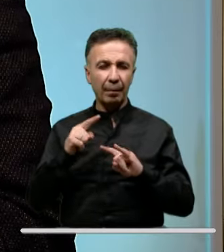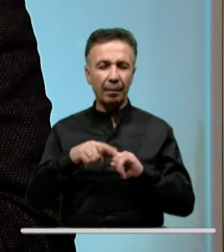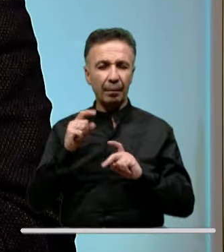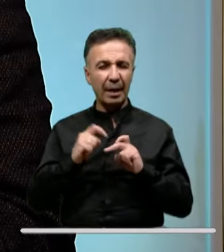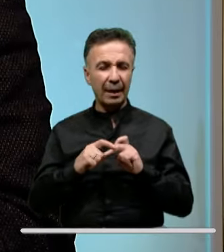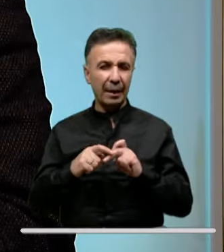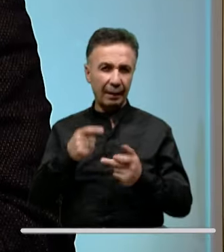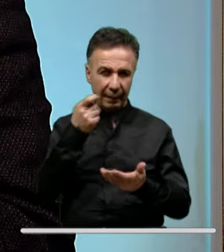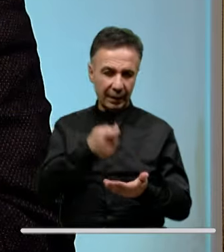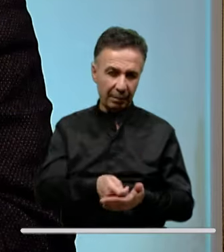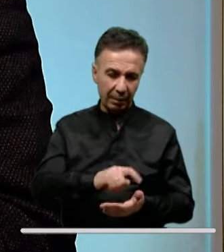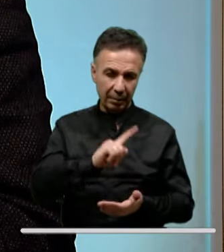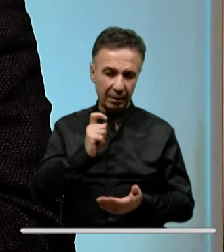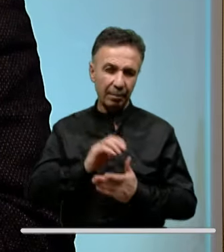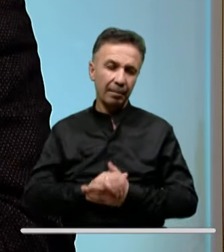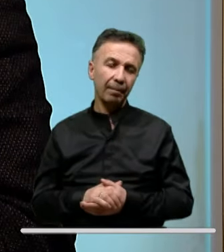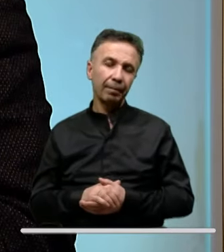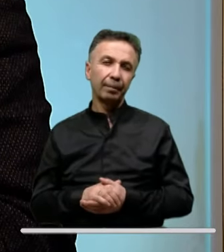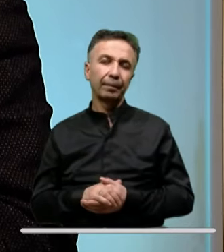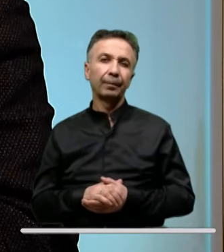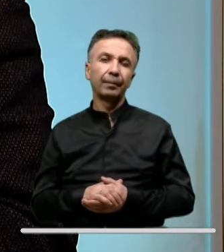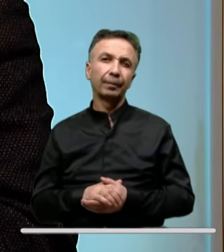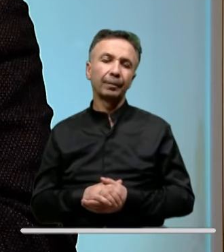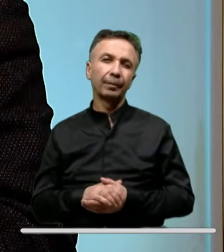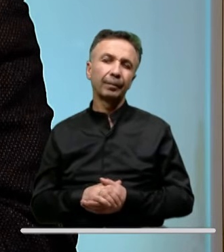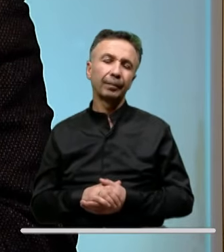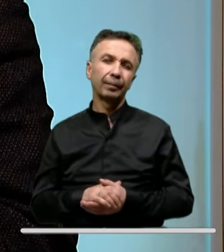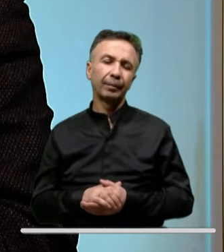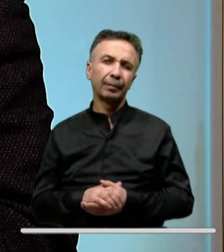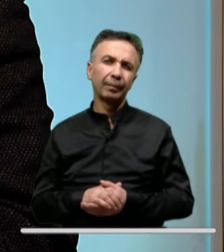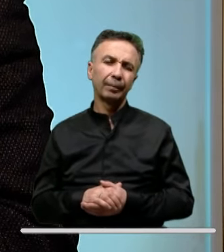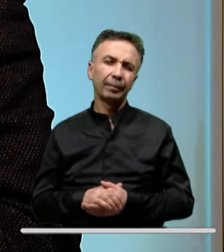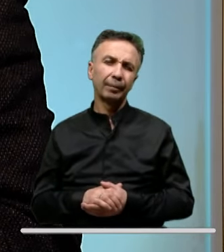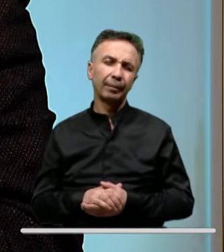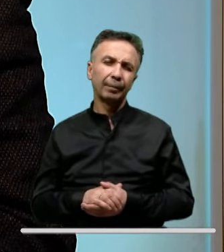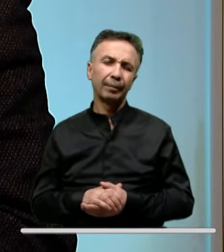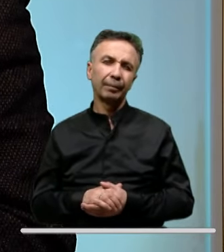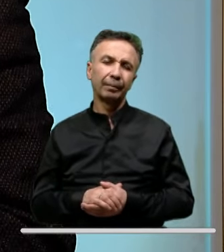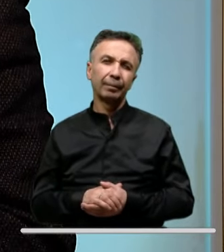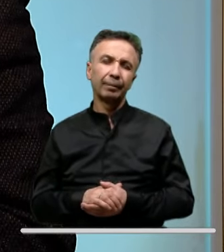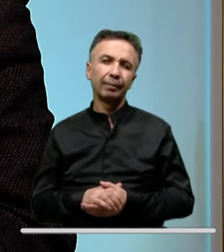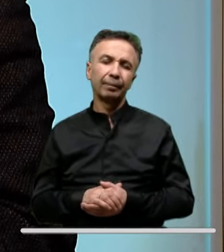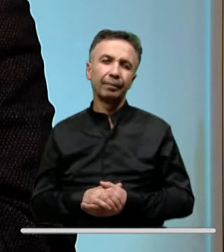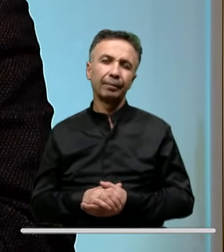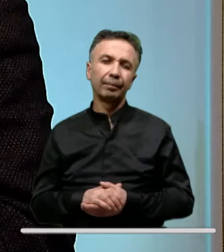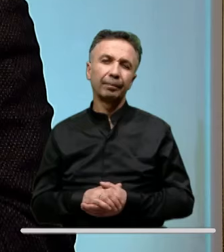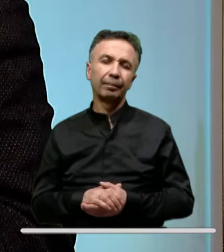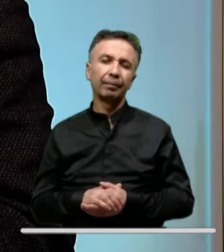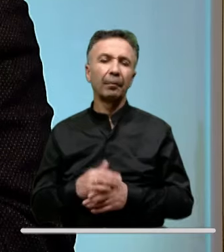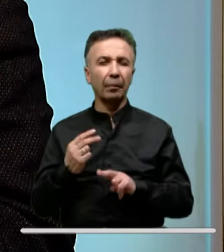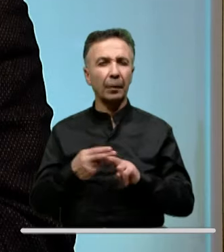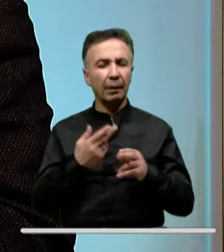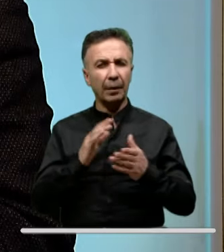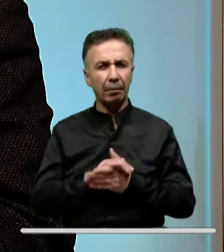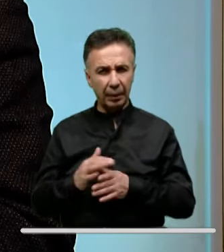lütfen can kulağıyla dinlesin. Biraz ihtimalli şey vereceğim. Yani farklı versiyonlarıyla cevap vereceğim. Mesela diyelim